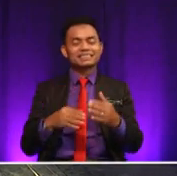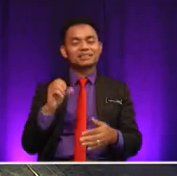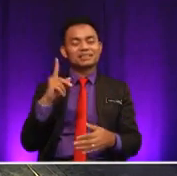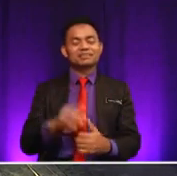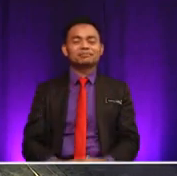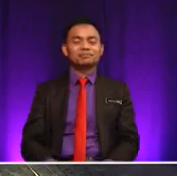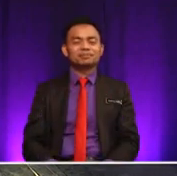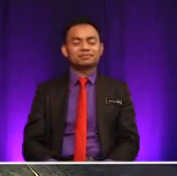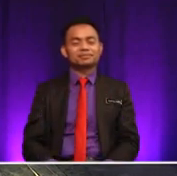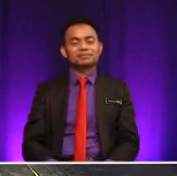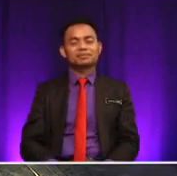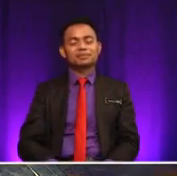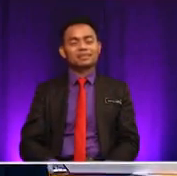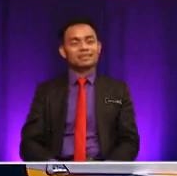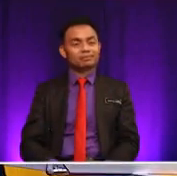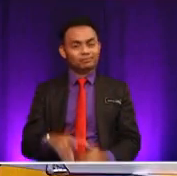kita